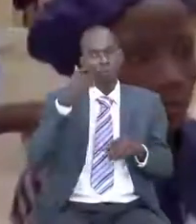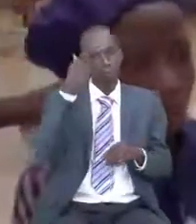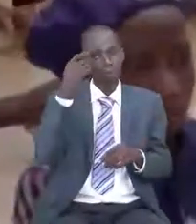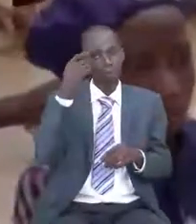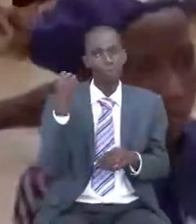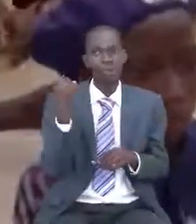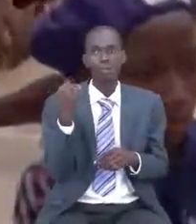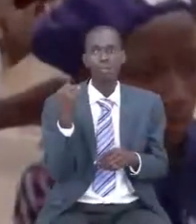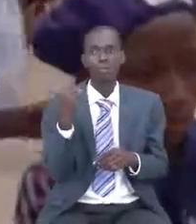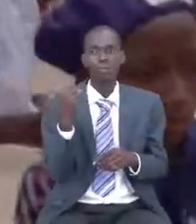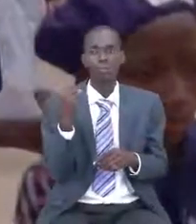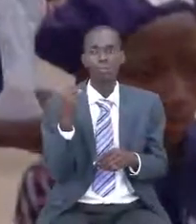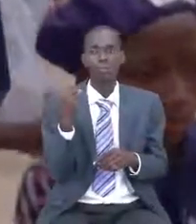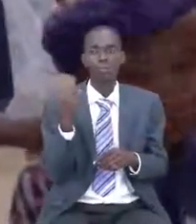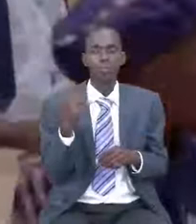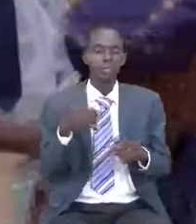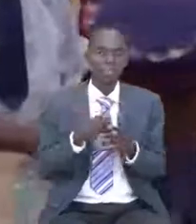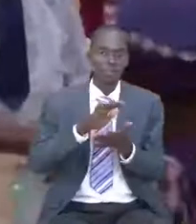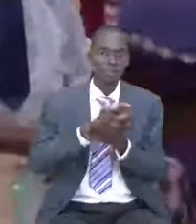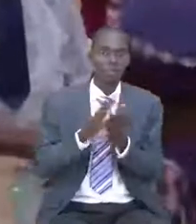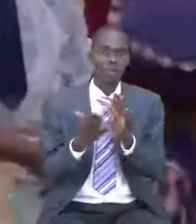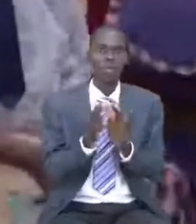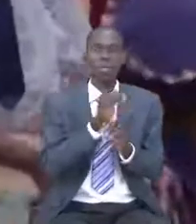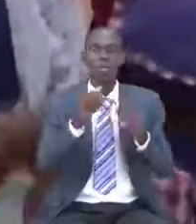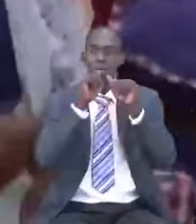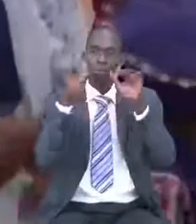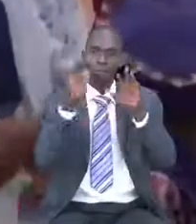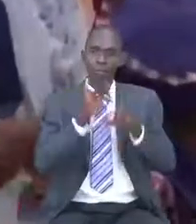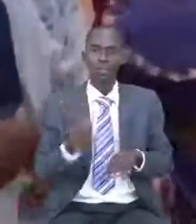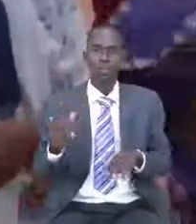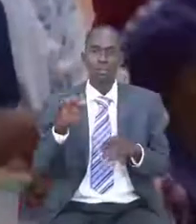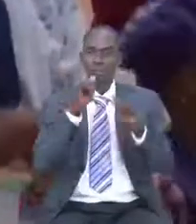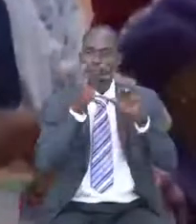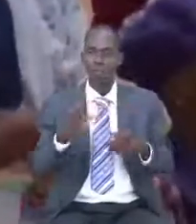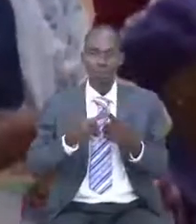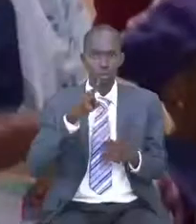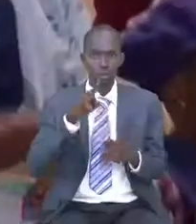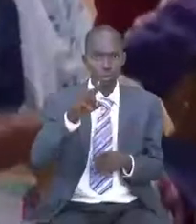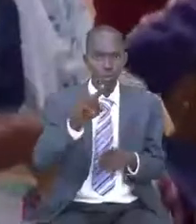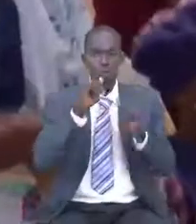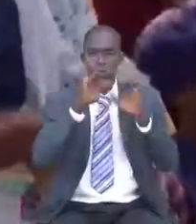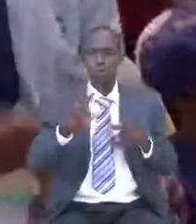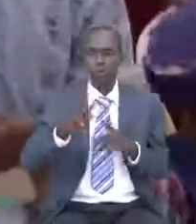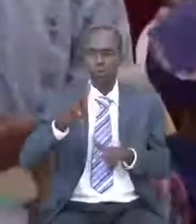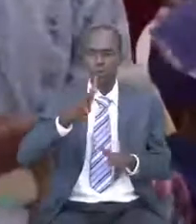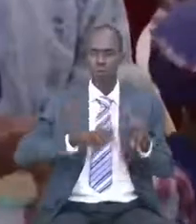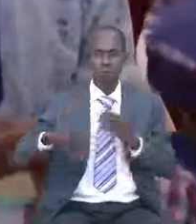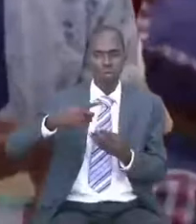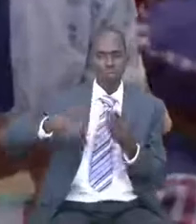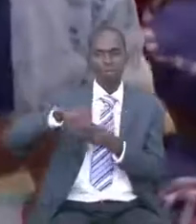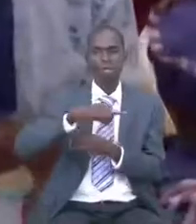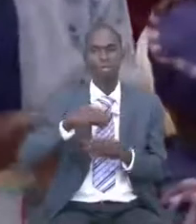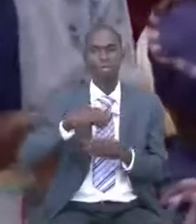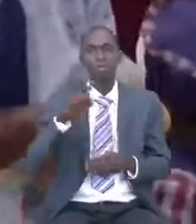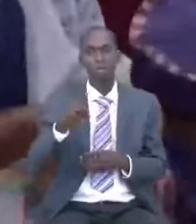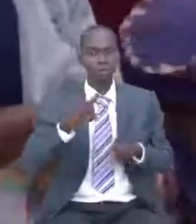mains du Seigneur, devient une bénédiction. Une bénédiction pour toi. Une bénédiction pour